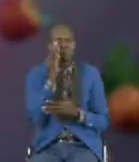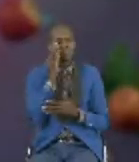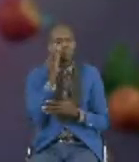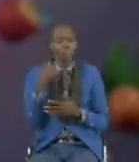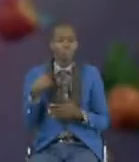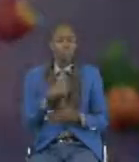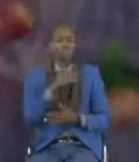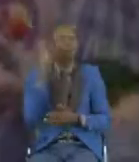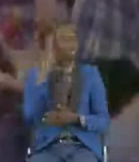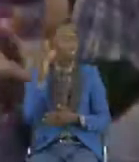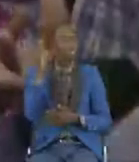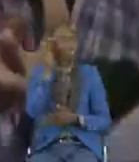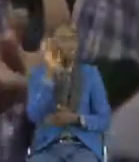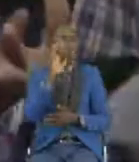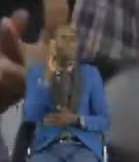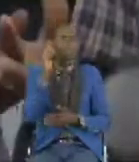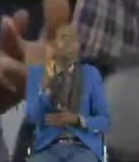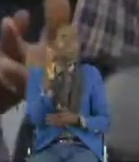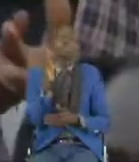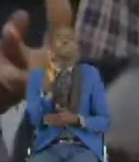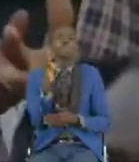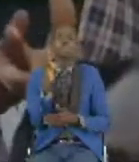Nous écouterons les témoignages.